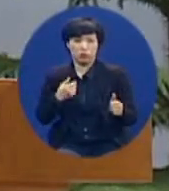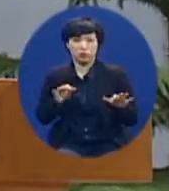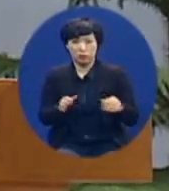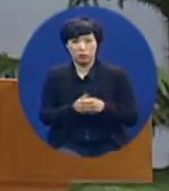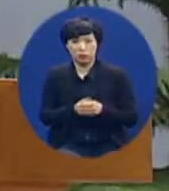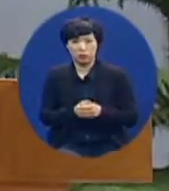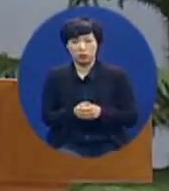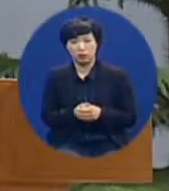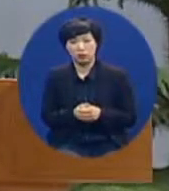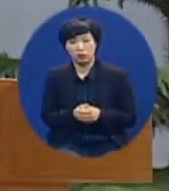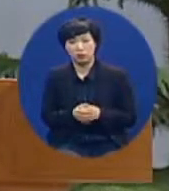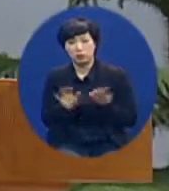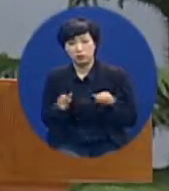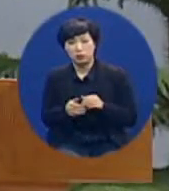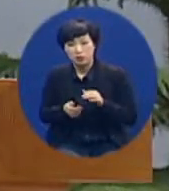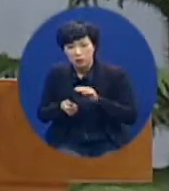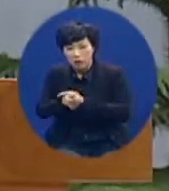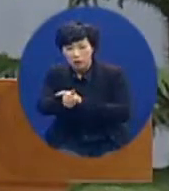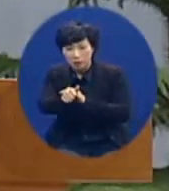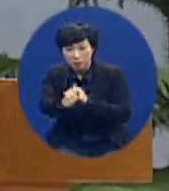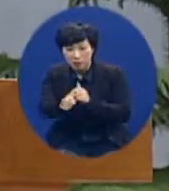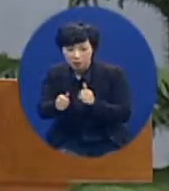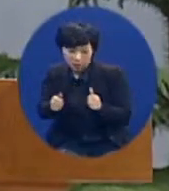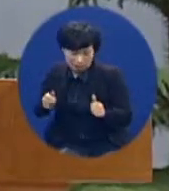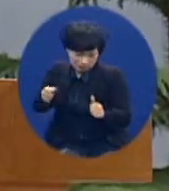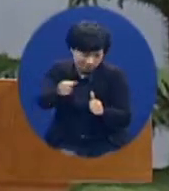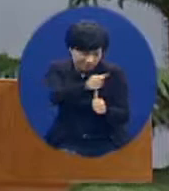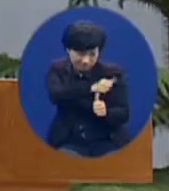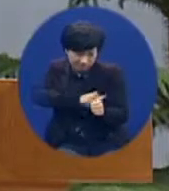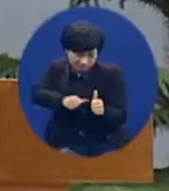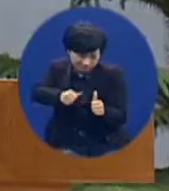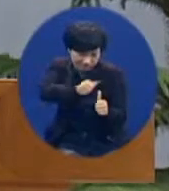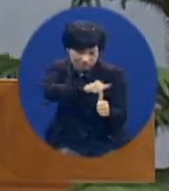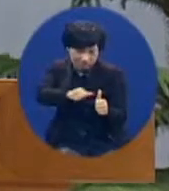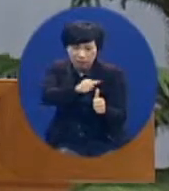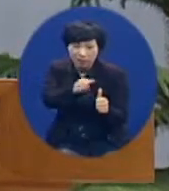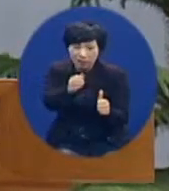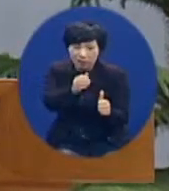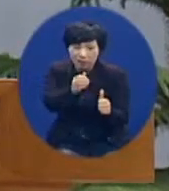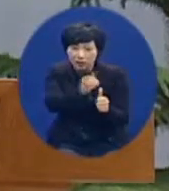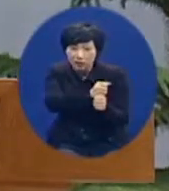번 그 뱀에게 걸려서 살아남는 소.